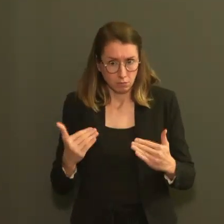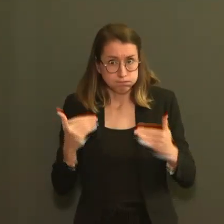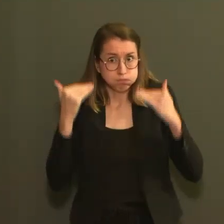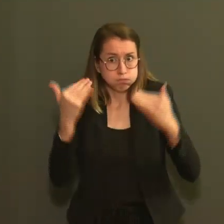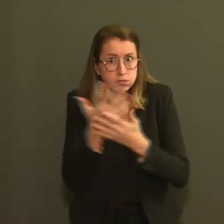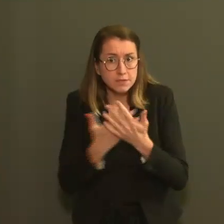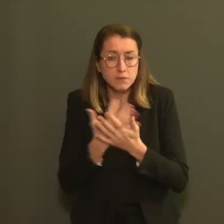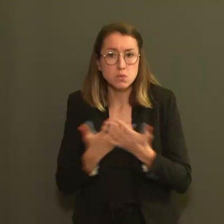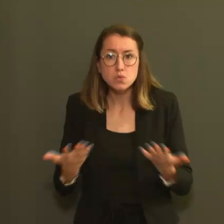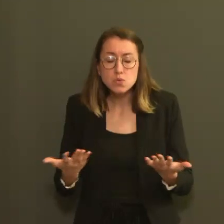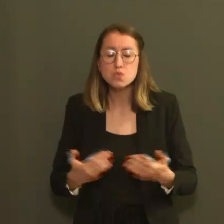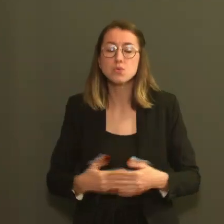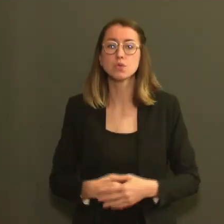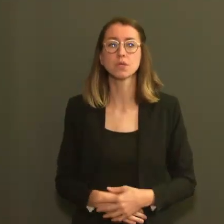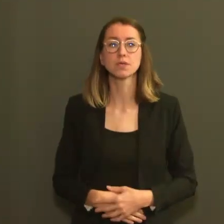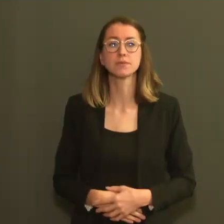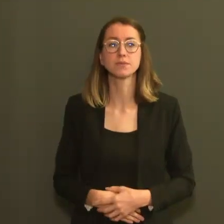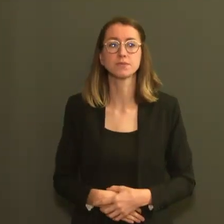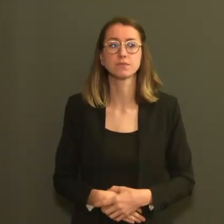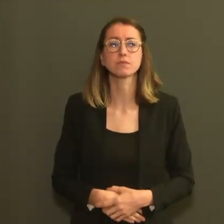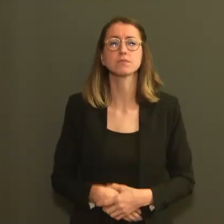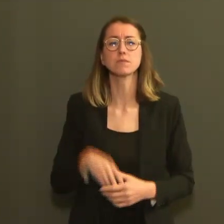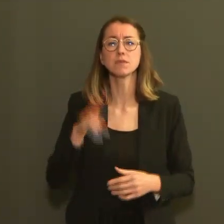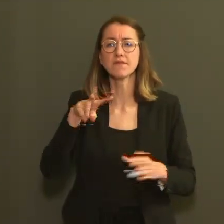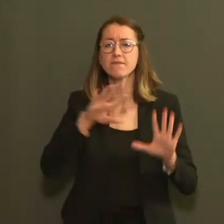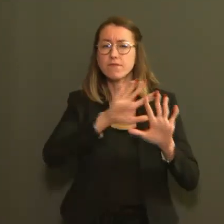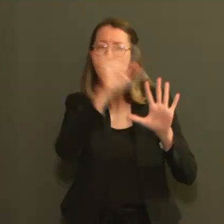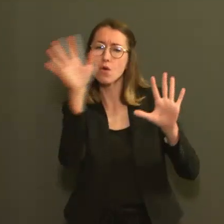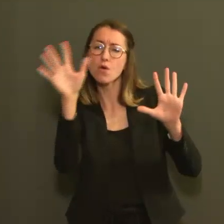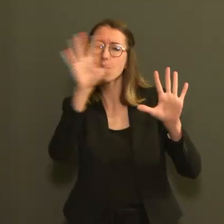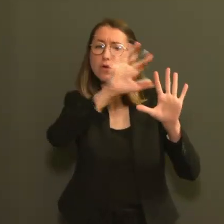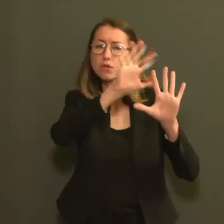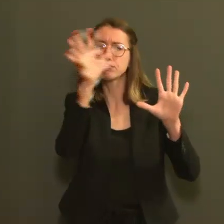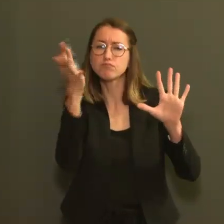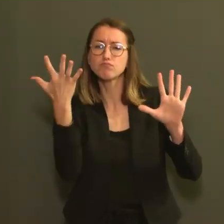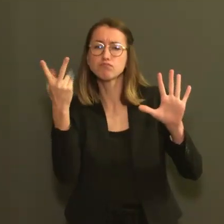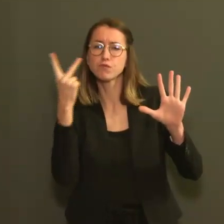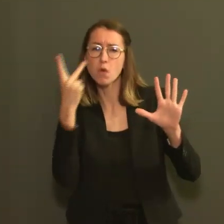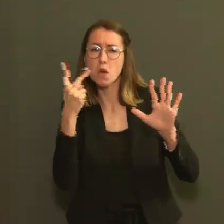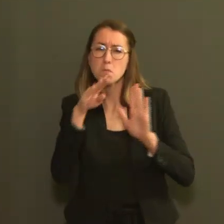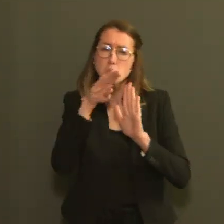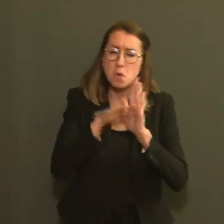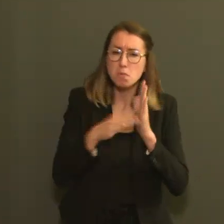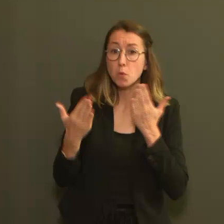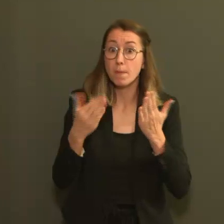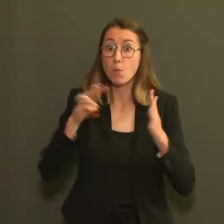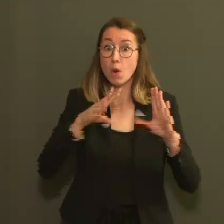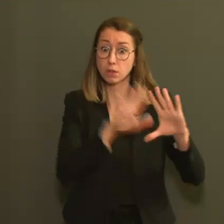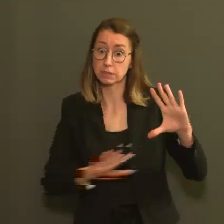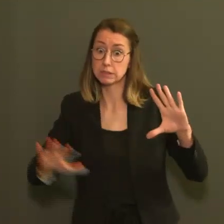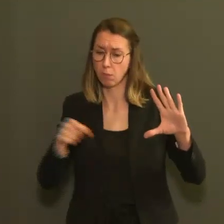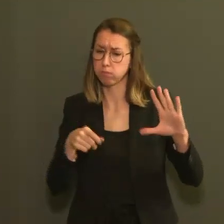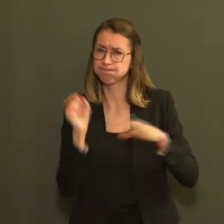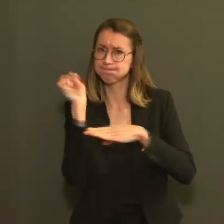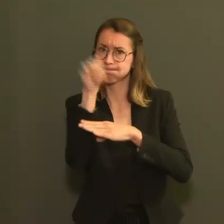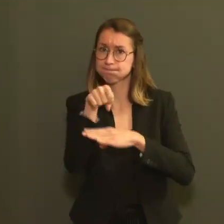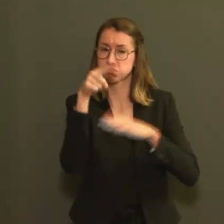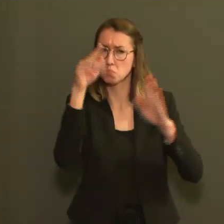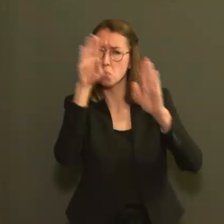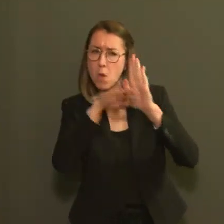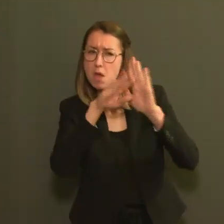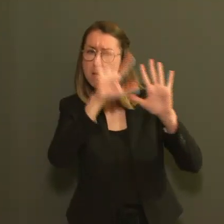carte, le nombre d'infections est actuellement plus faible que dans la partie wallonne du pays, mais comme vous le voyez aussi avec les chiffres, ce nombre